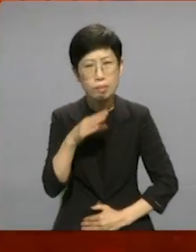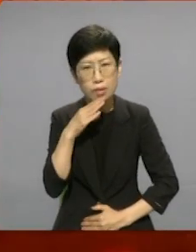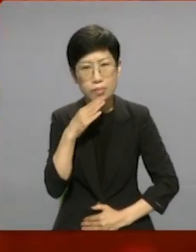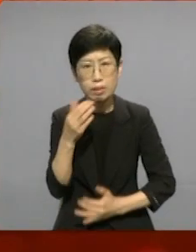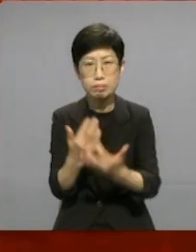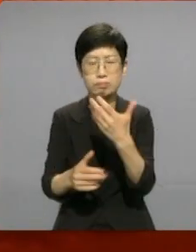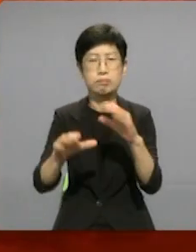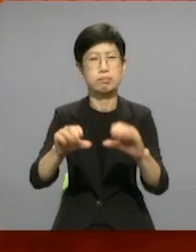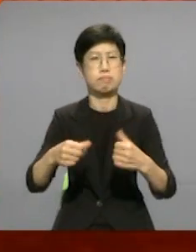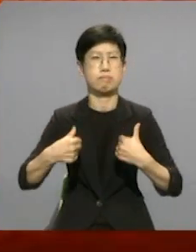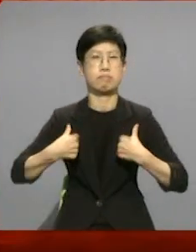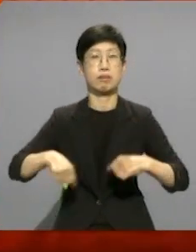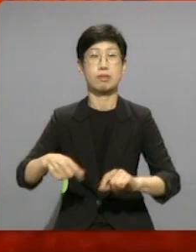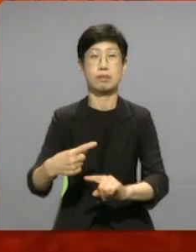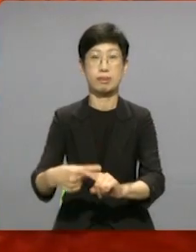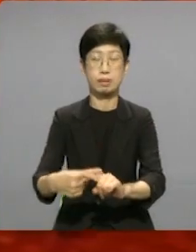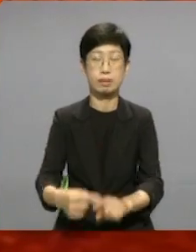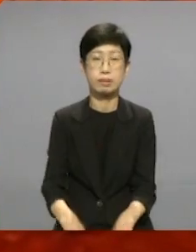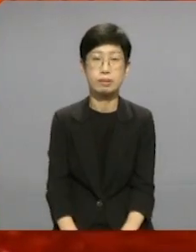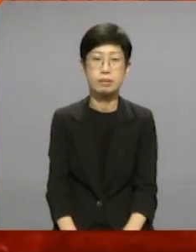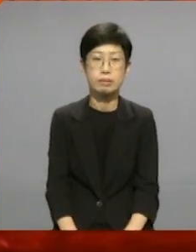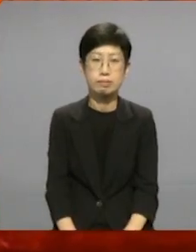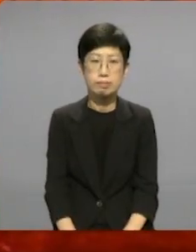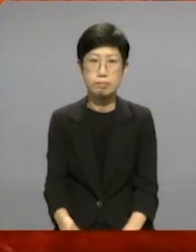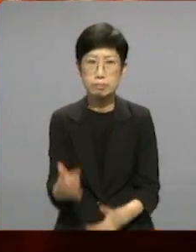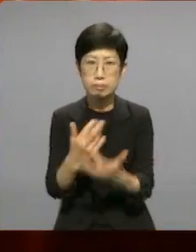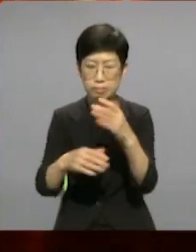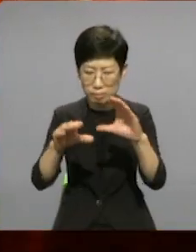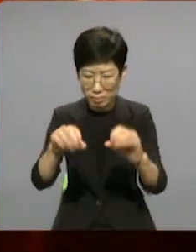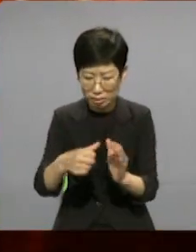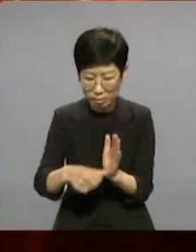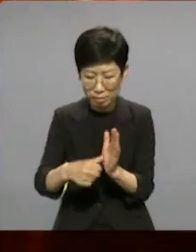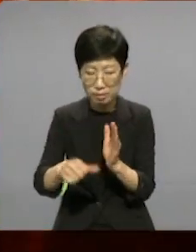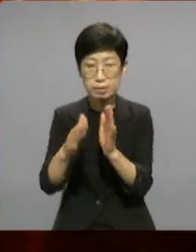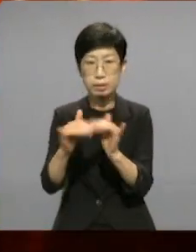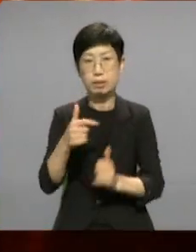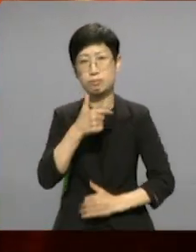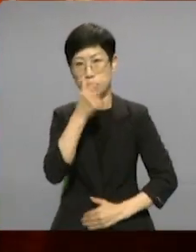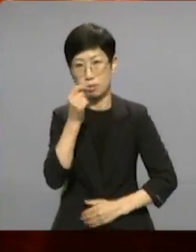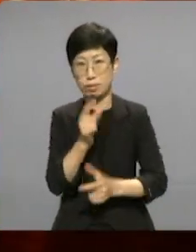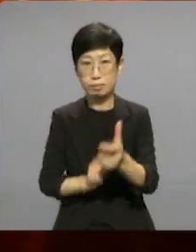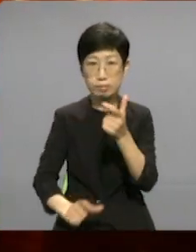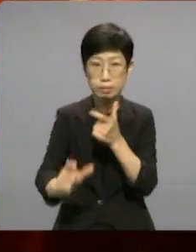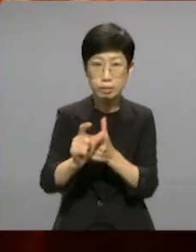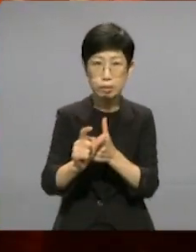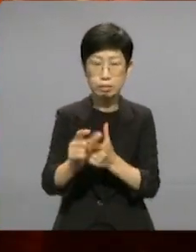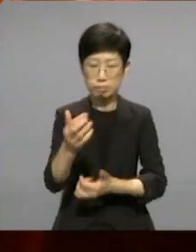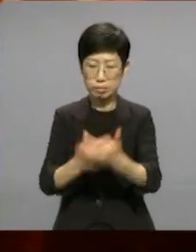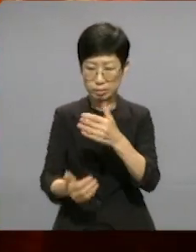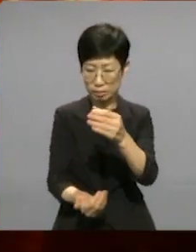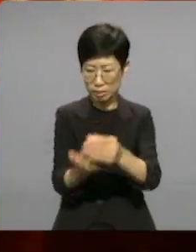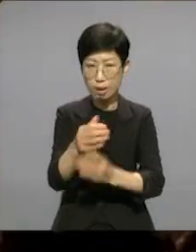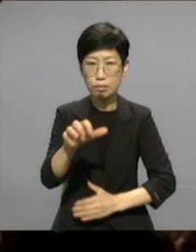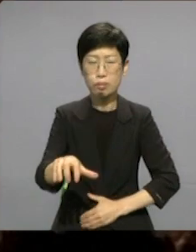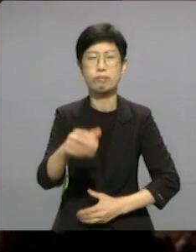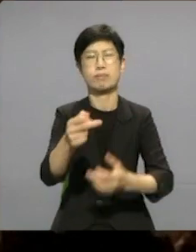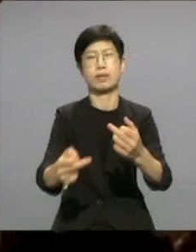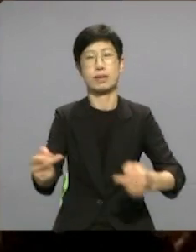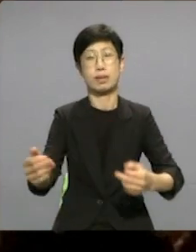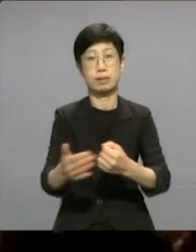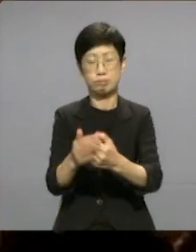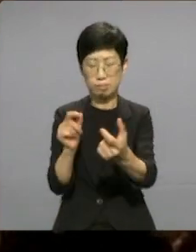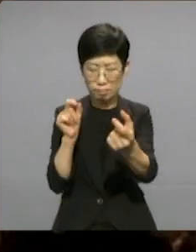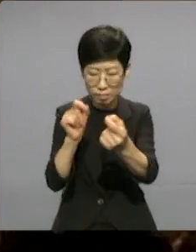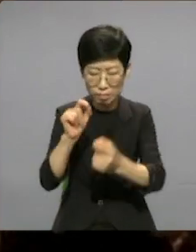진화를 포기했습니다. 산불을 진압할 장비와 인력 등이 부족한 데다 산불이 난 곳의 지형이 험준해